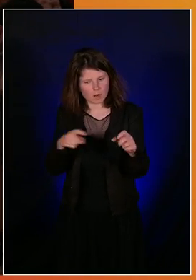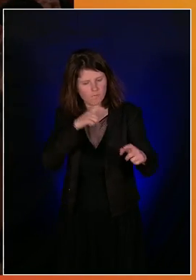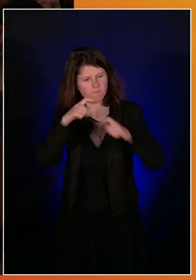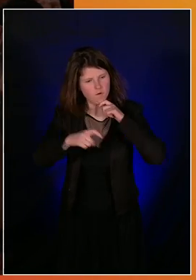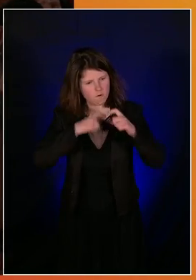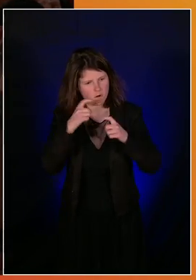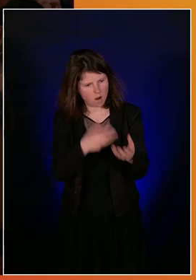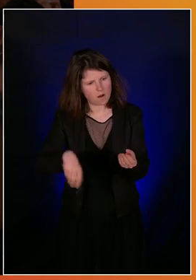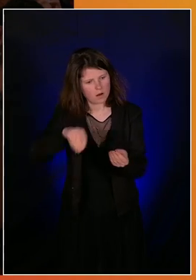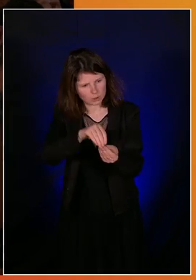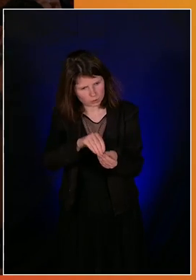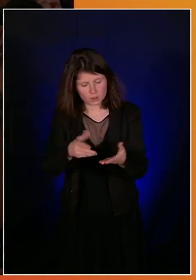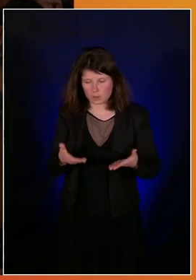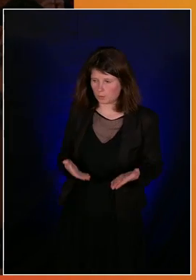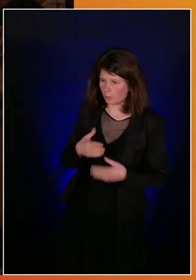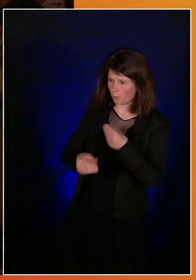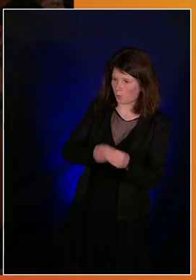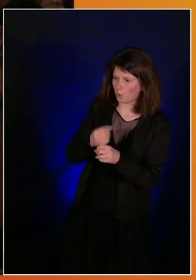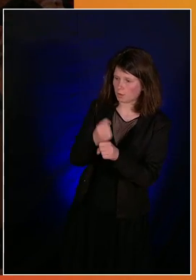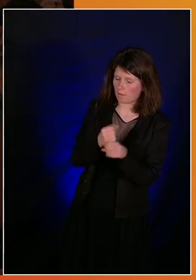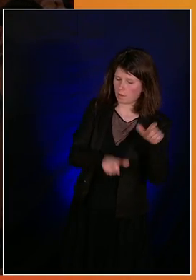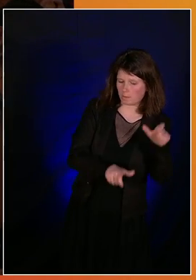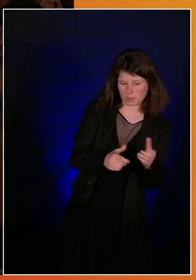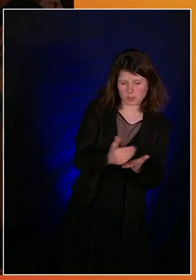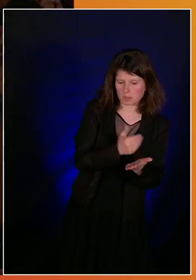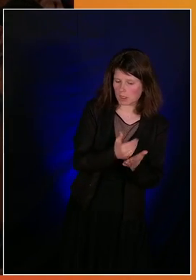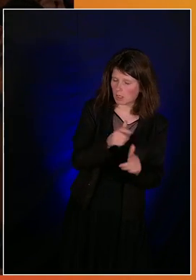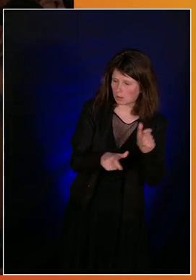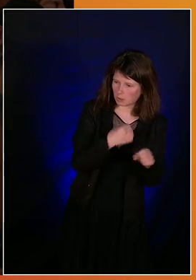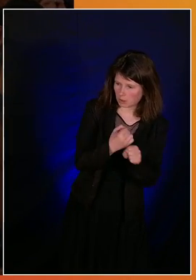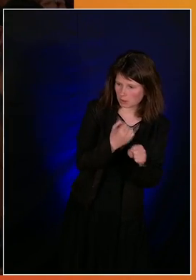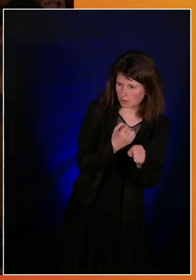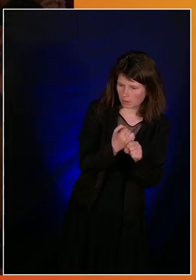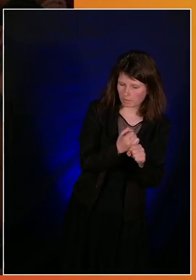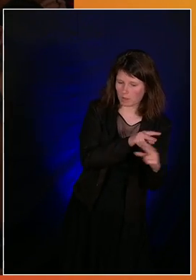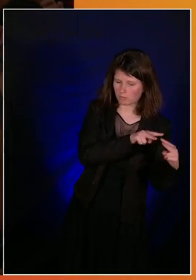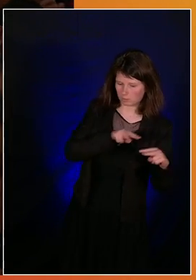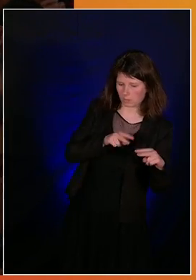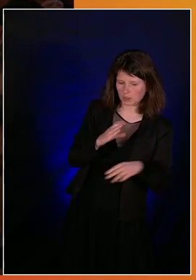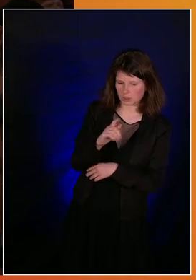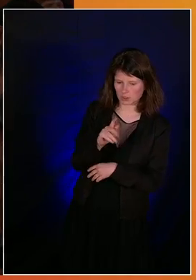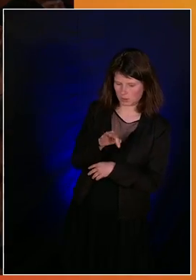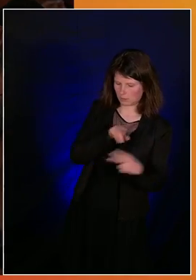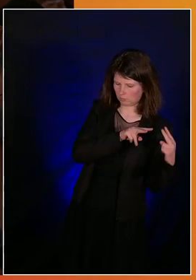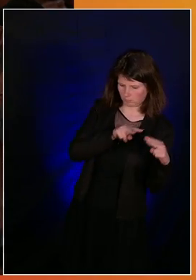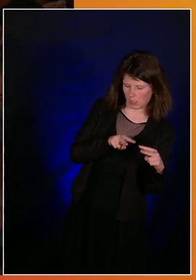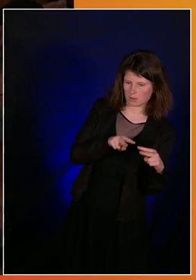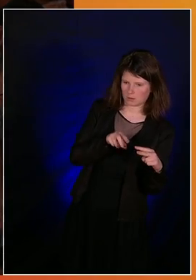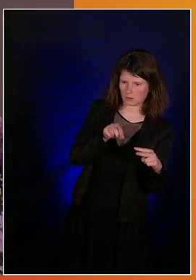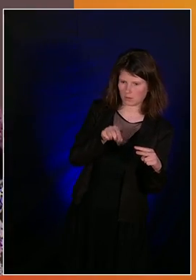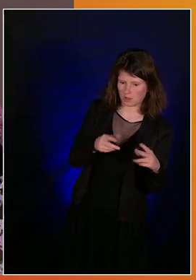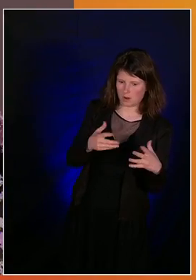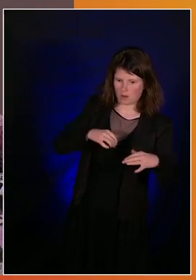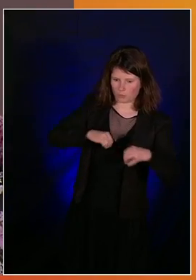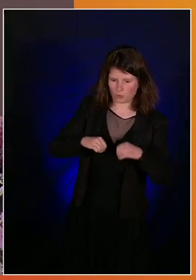le monde du travail actuellement l'ensemble des salariés l'ensemble des travailleurs regardent la CGT surtout dans un mouvement social actuellement